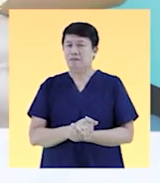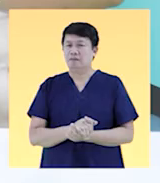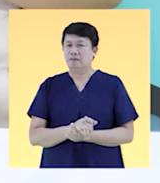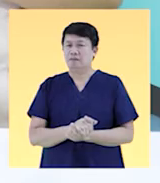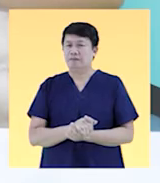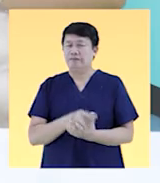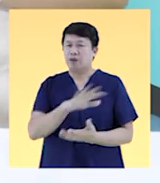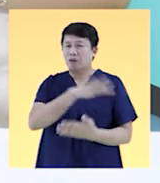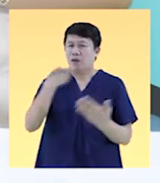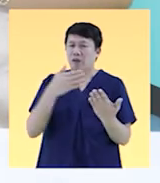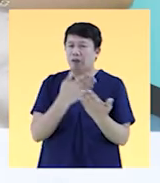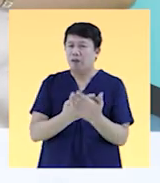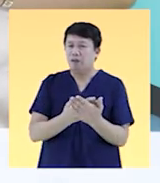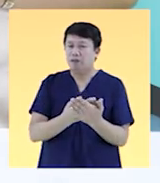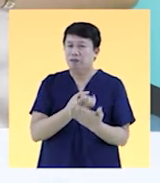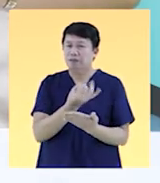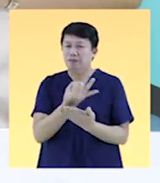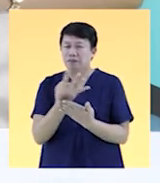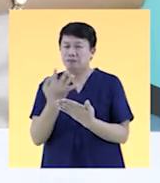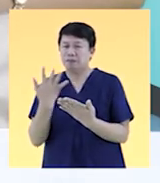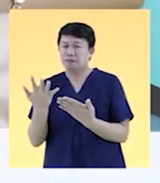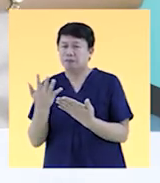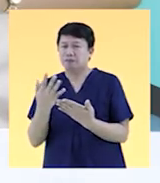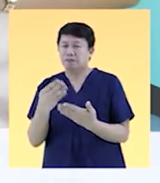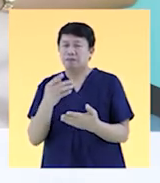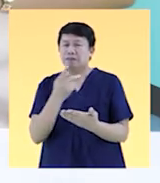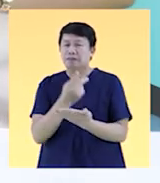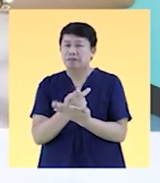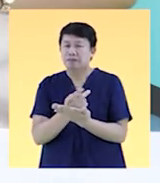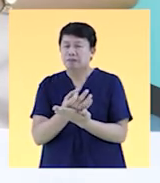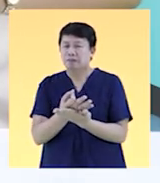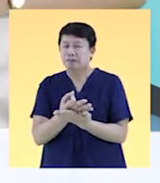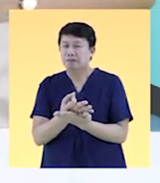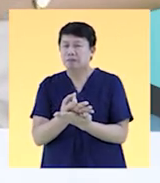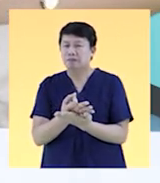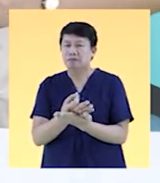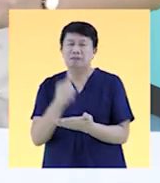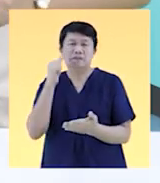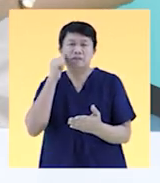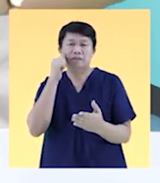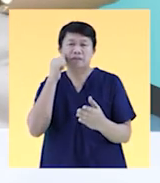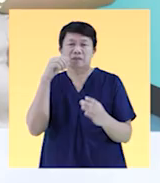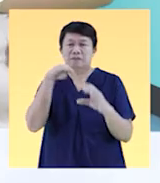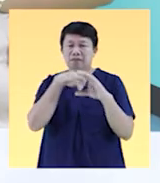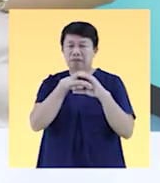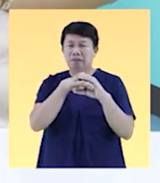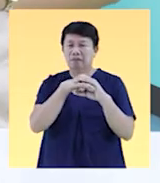7,168 pesos. Nakabuo ang halaga ng pera ni Ariana sa bangko.